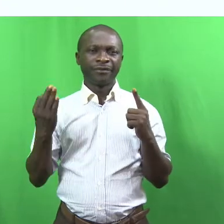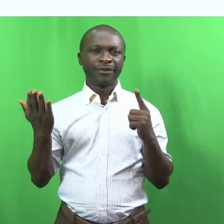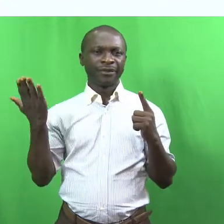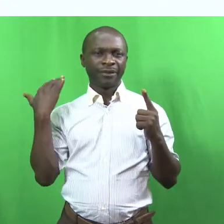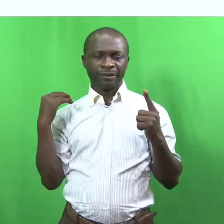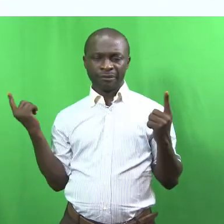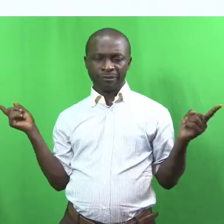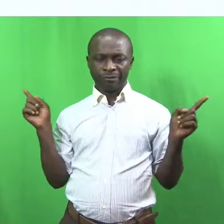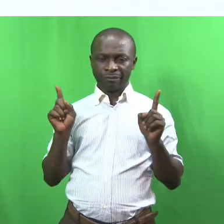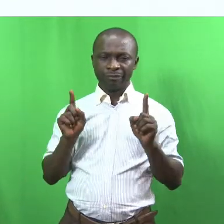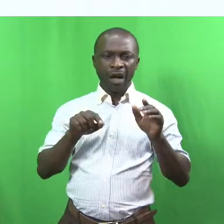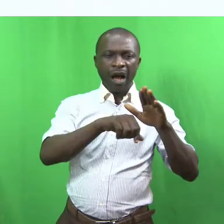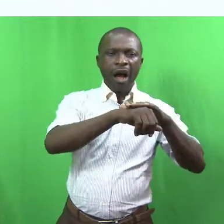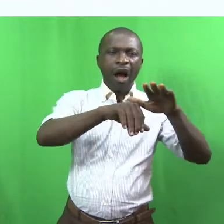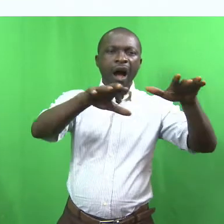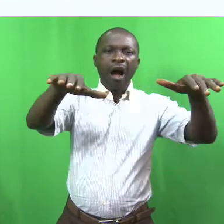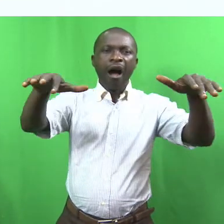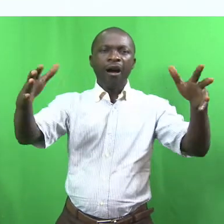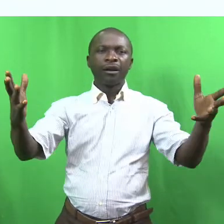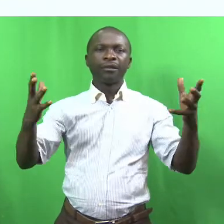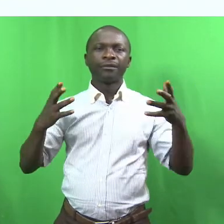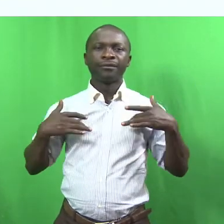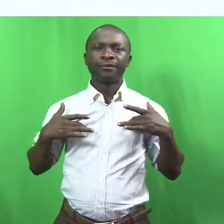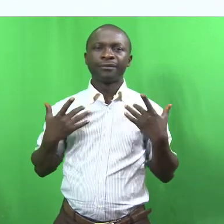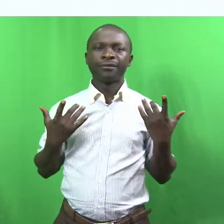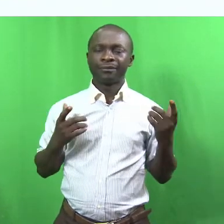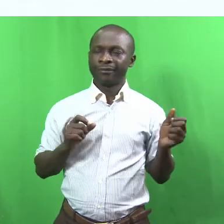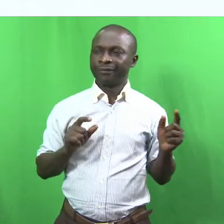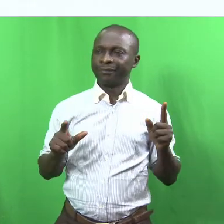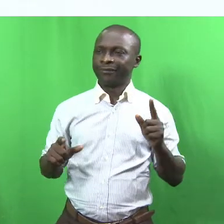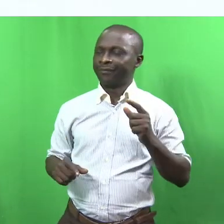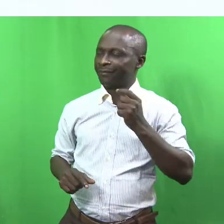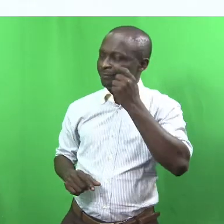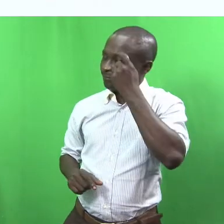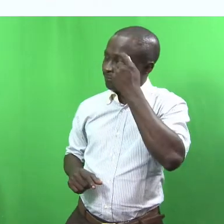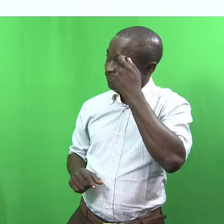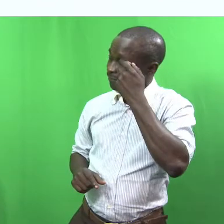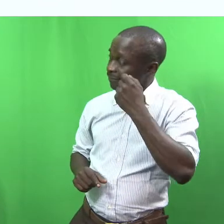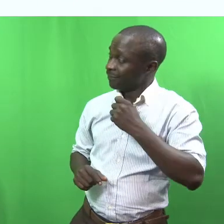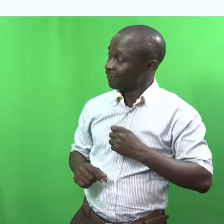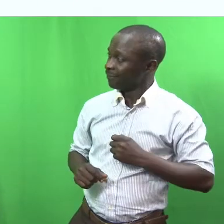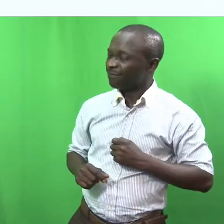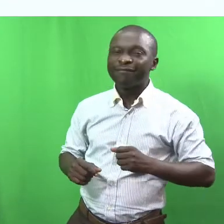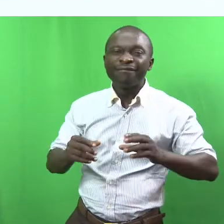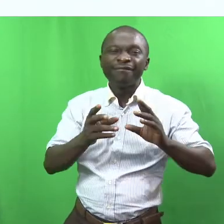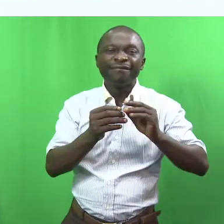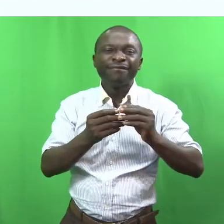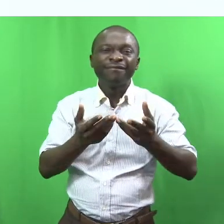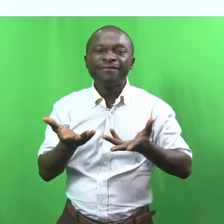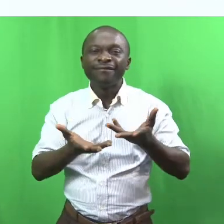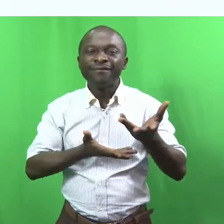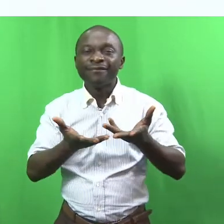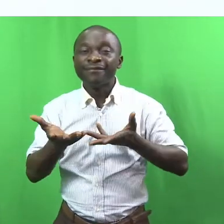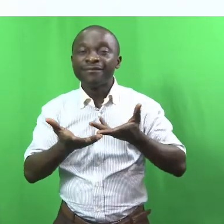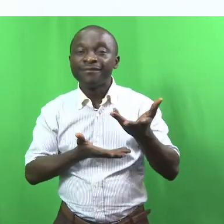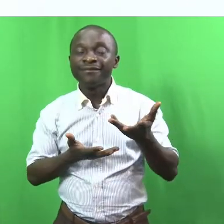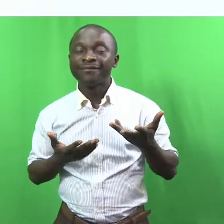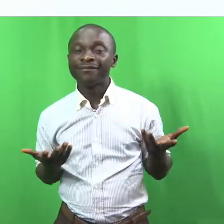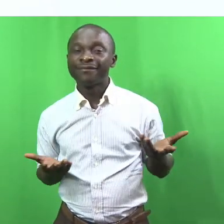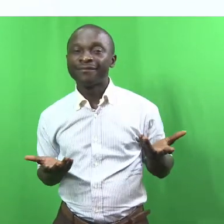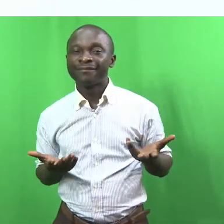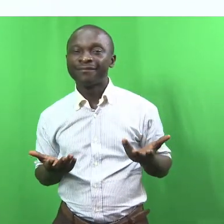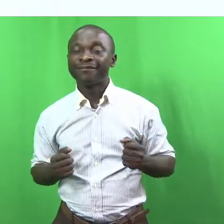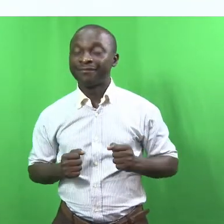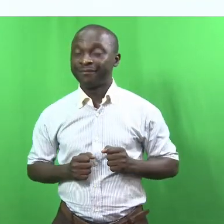presse tenue à Yaoundé. Lesdine Femba revient sur l'état des lieux de la propagation du